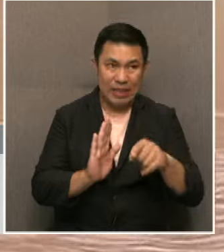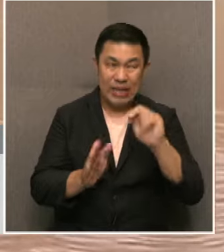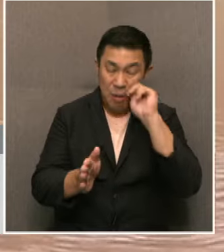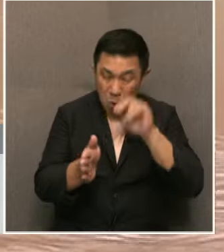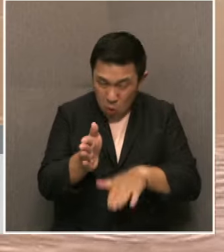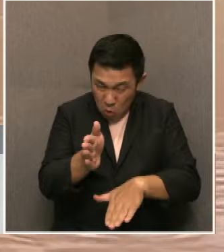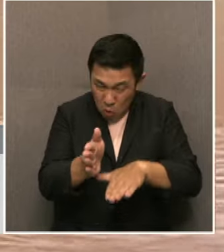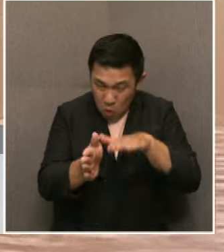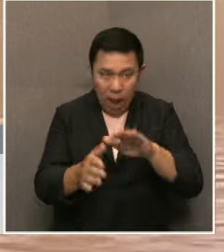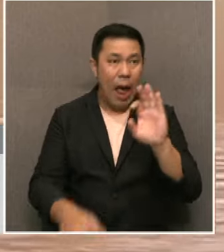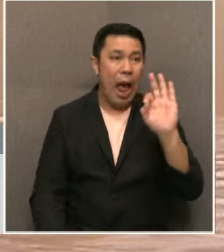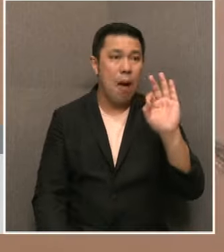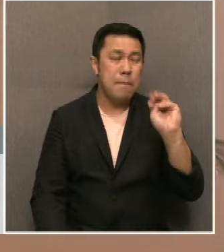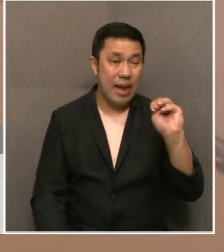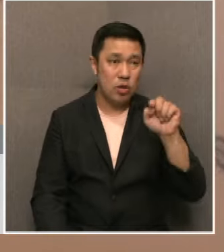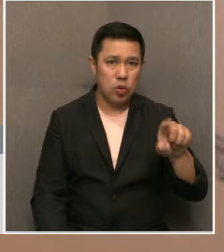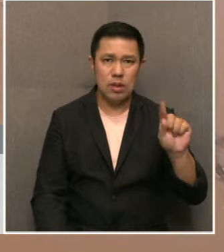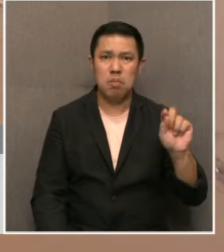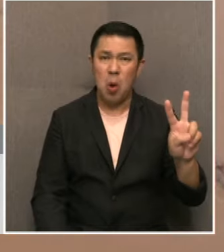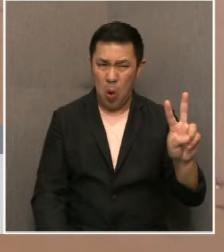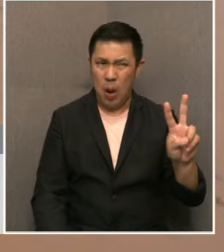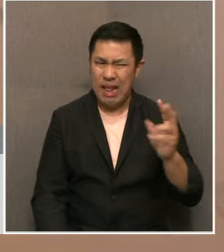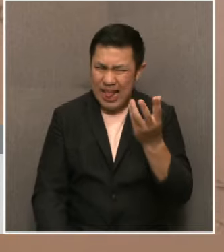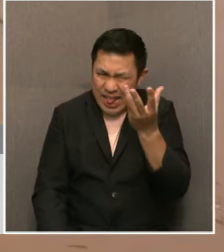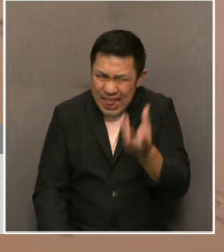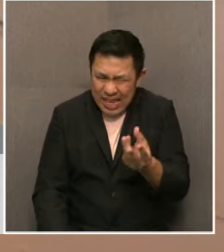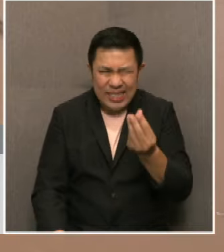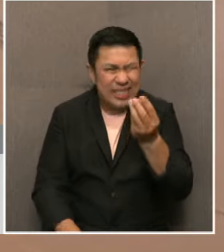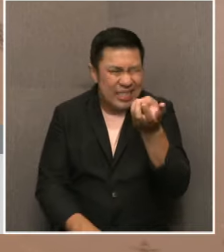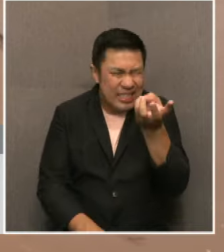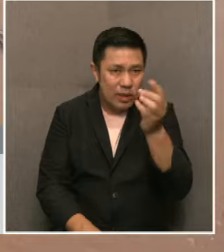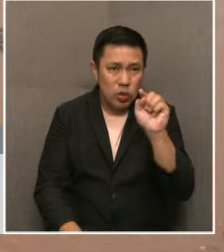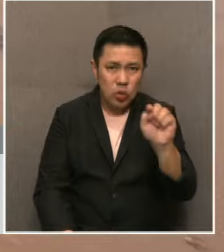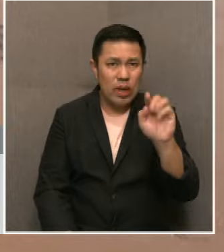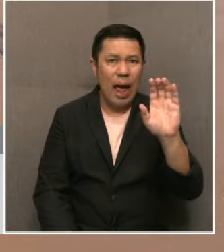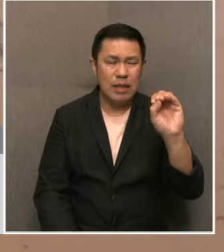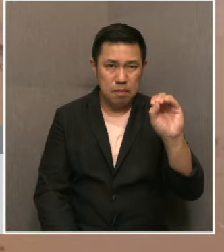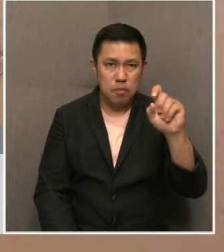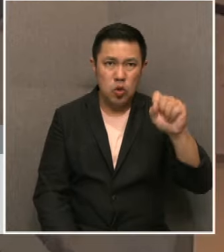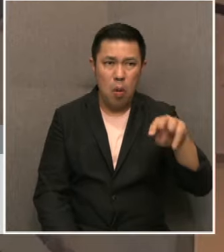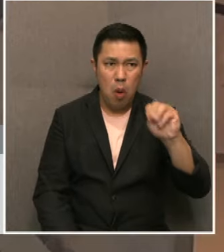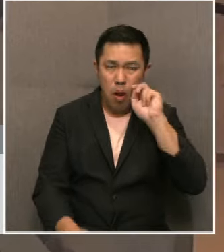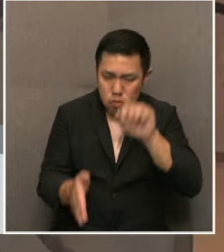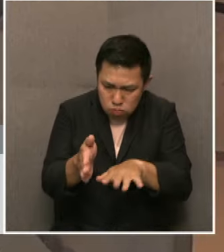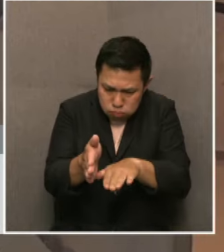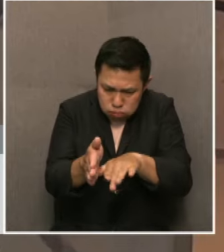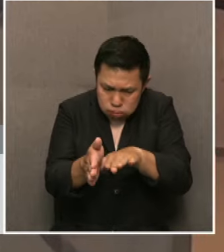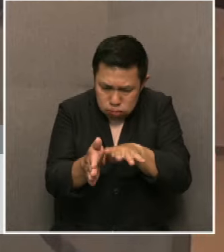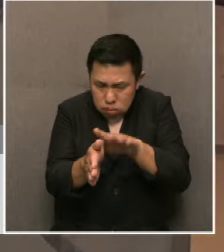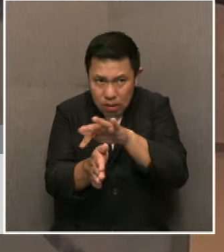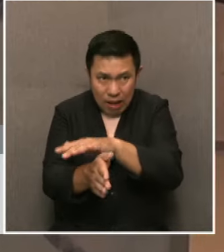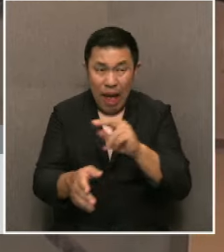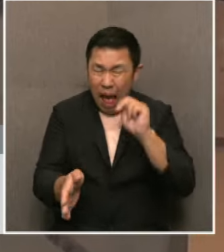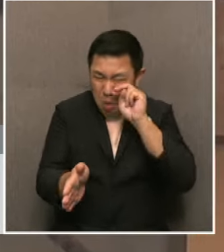ที่9เมตร22เซนติเมตรนะคะเหลืออีกไม่ถึง50เซนติเมตรจะล้นตลิ่งแล้วอัตราการไหลอยู่